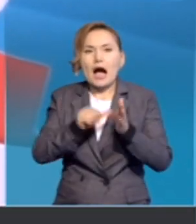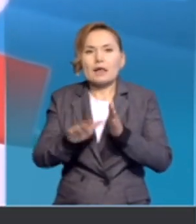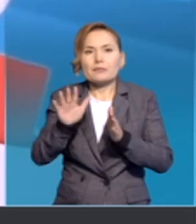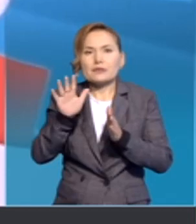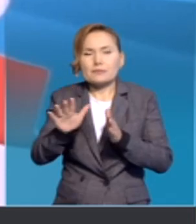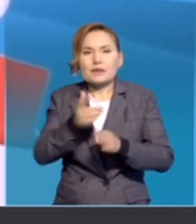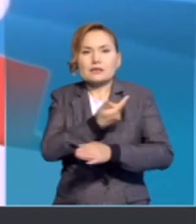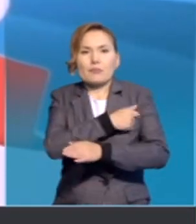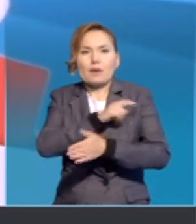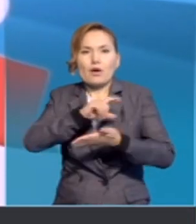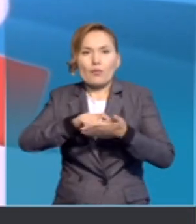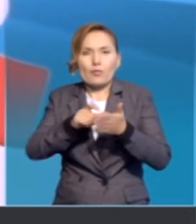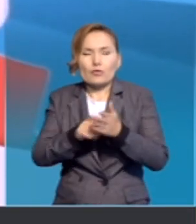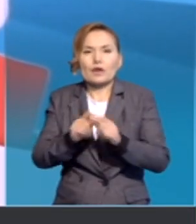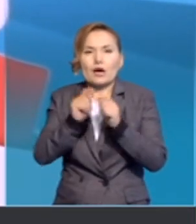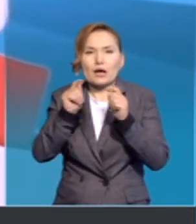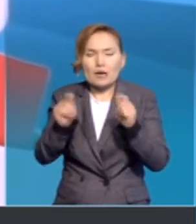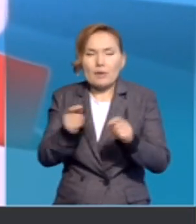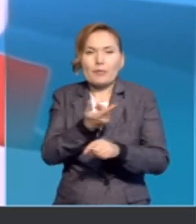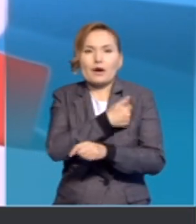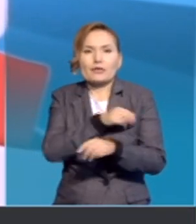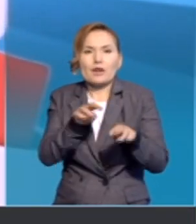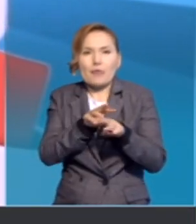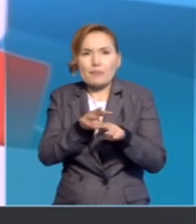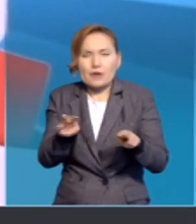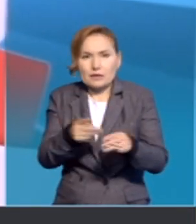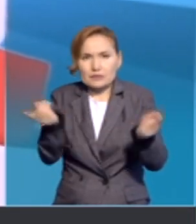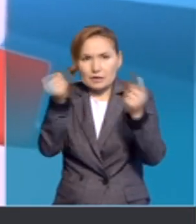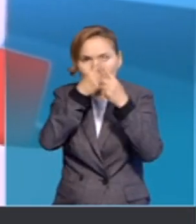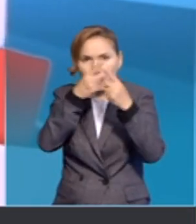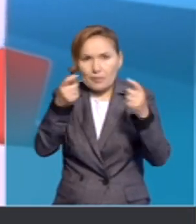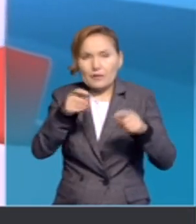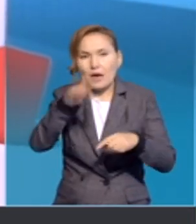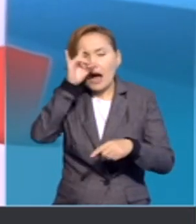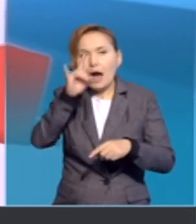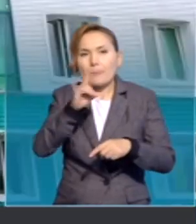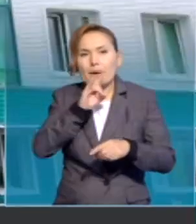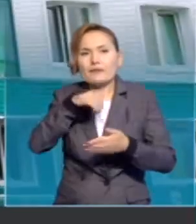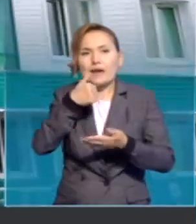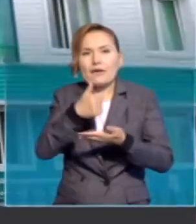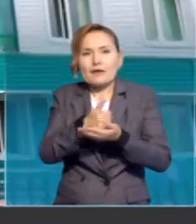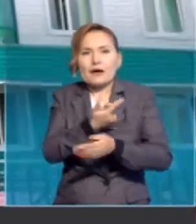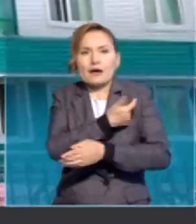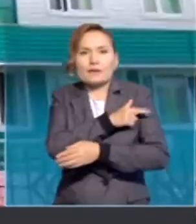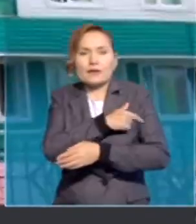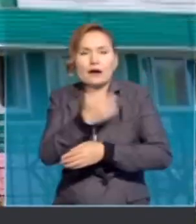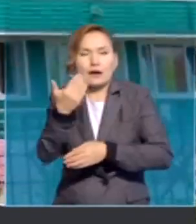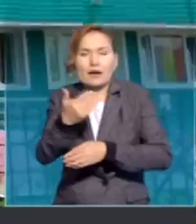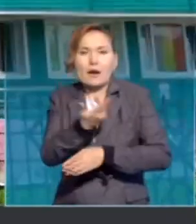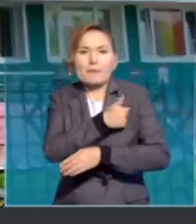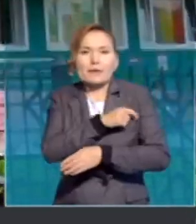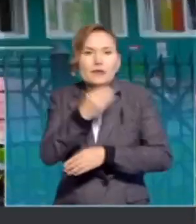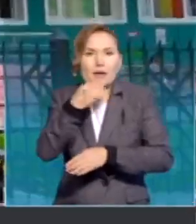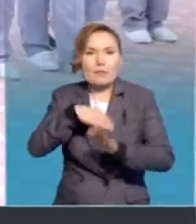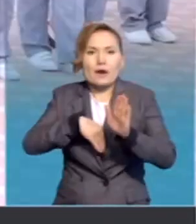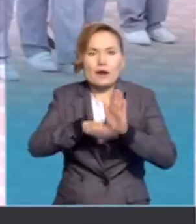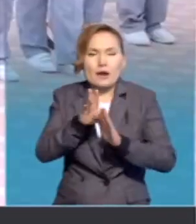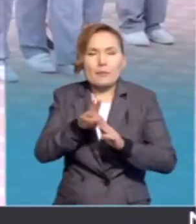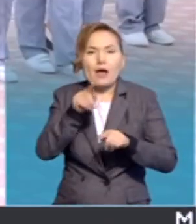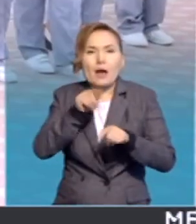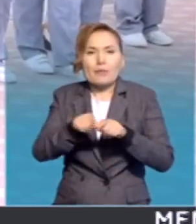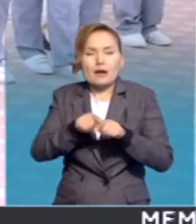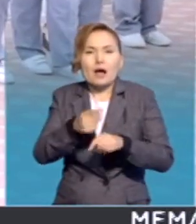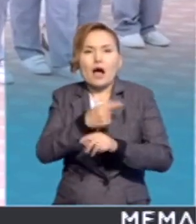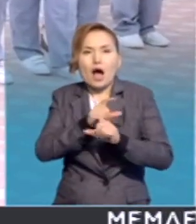медпункт ашылады. Бұл туралы денсаулық сақтау министрі Ажар Ғиният өңірге сапарында айтты. Еліміздің бас дәрігері аймақтағы медицина сапасын бақыла бірқатар ауруханаларға